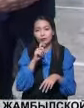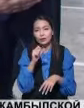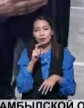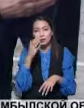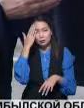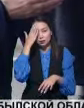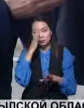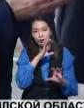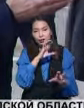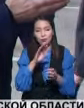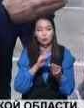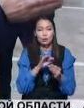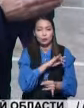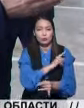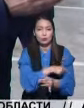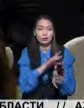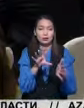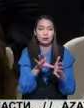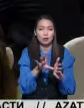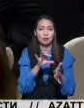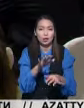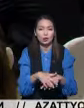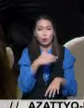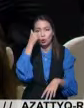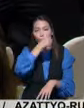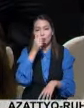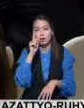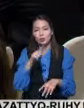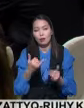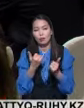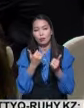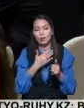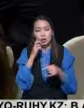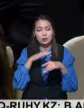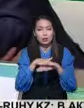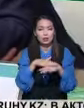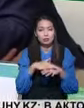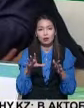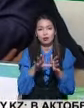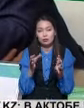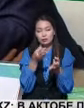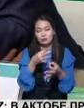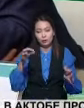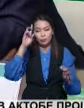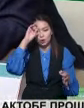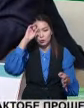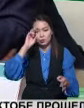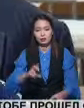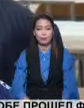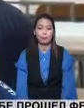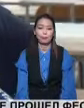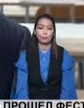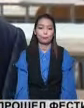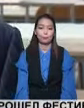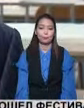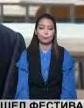способна обеспечить стабильное и мощное энергоснабжение на долгие годы, а также позволит нашей стране стать энергетически независимым государством.